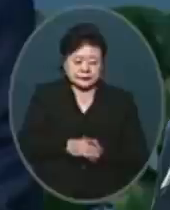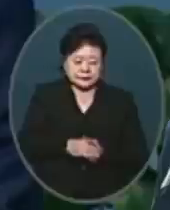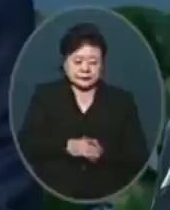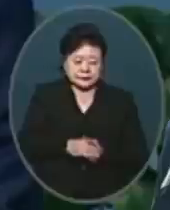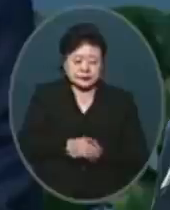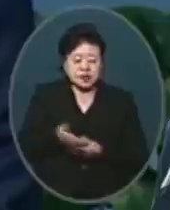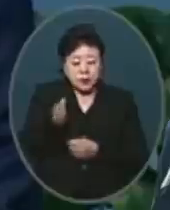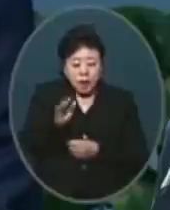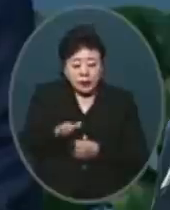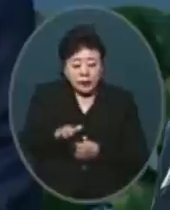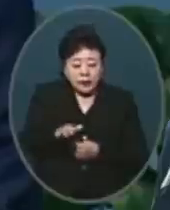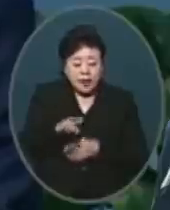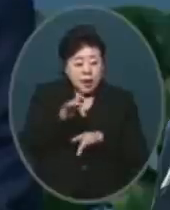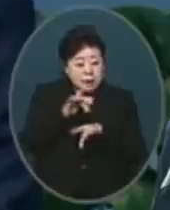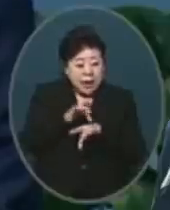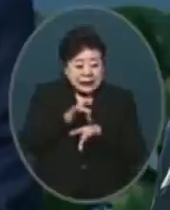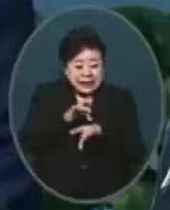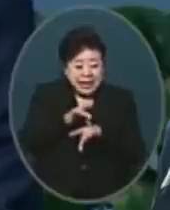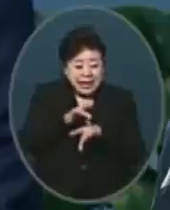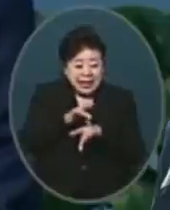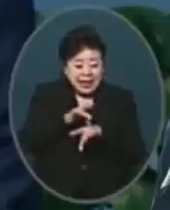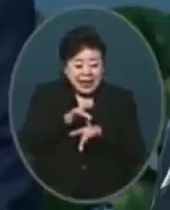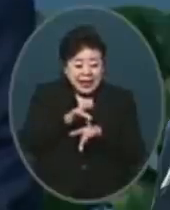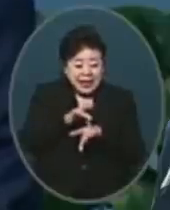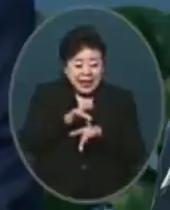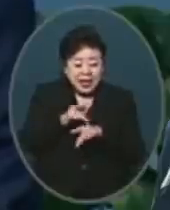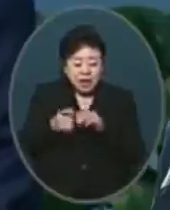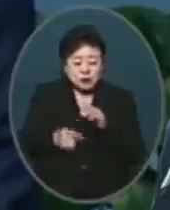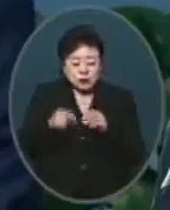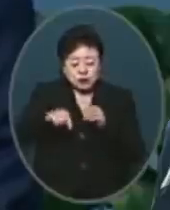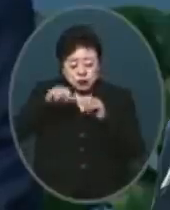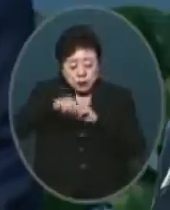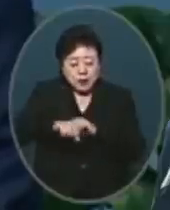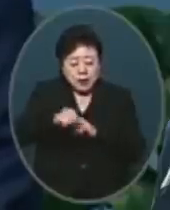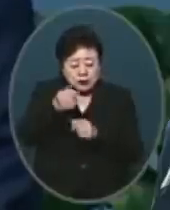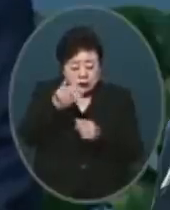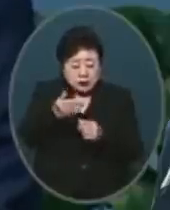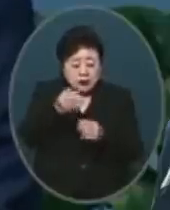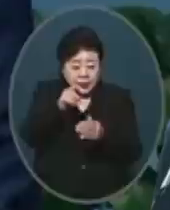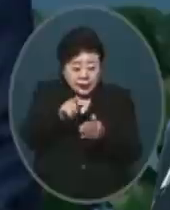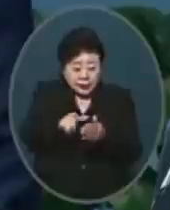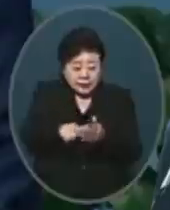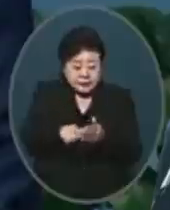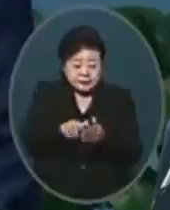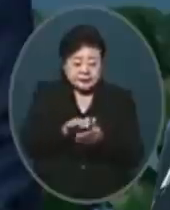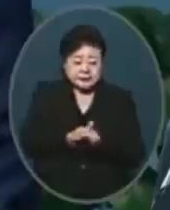그 마귀가 도역시라고 죽이고 멸망시키는데